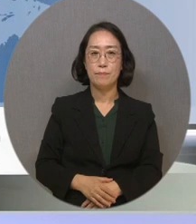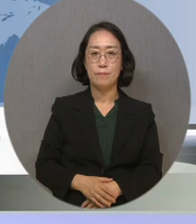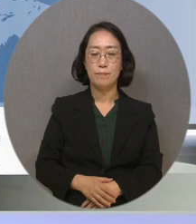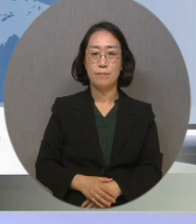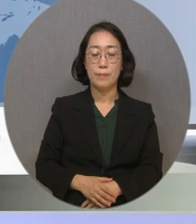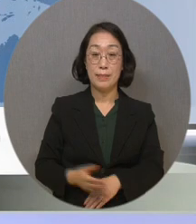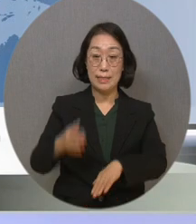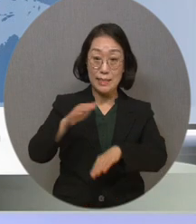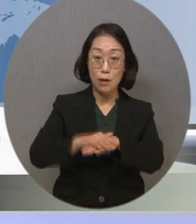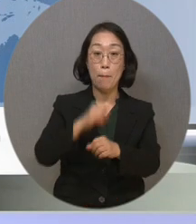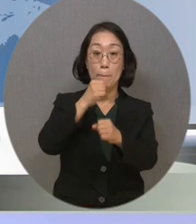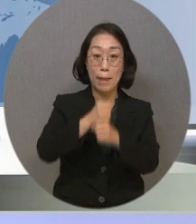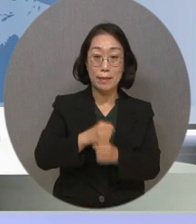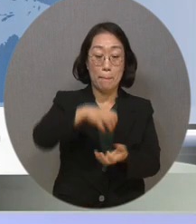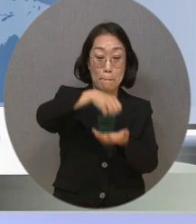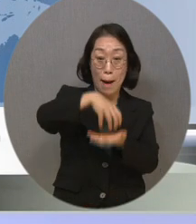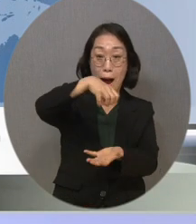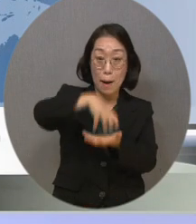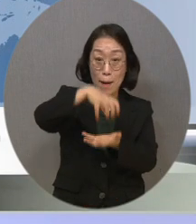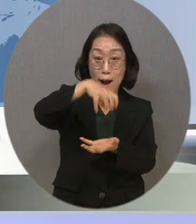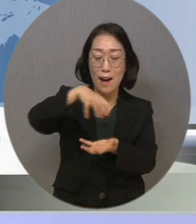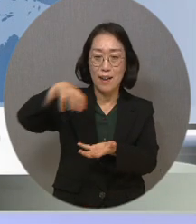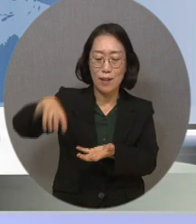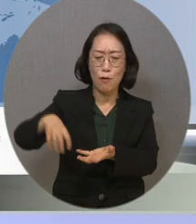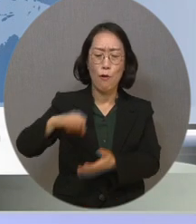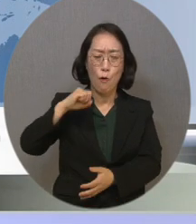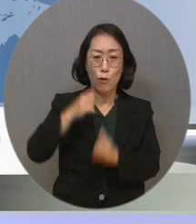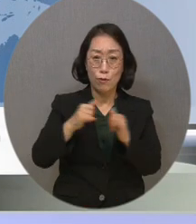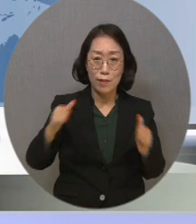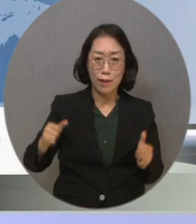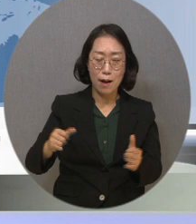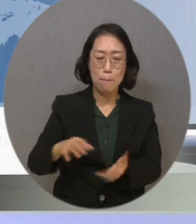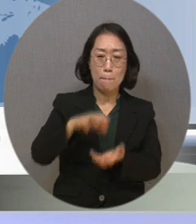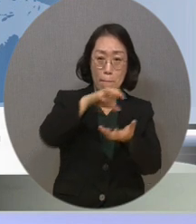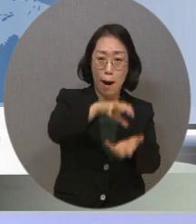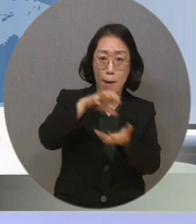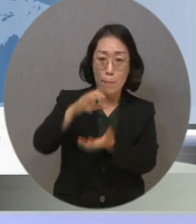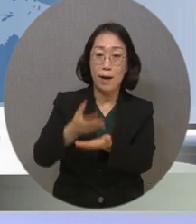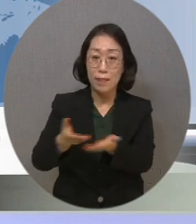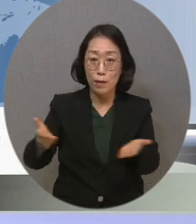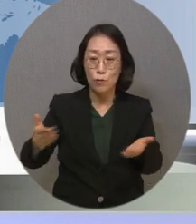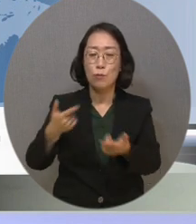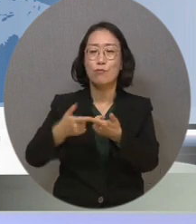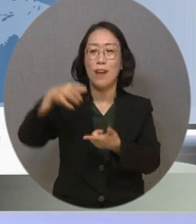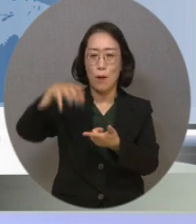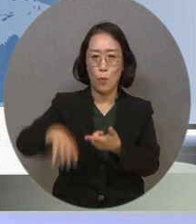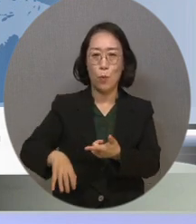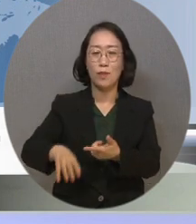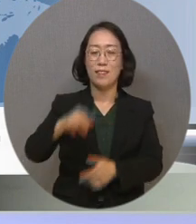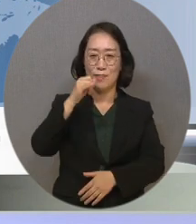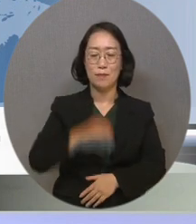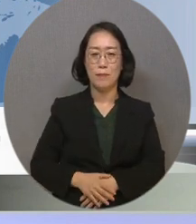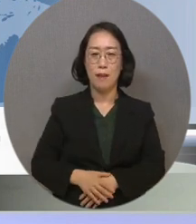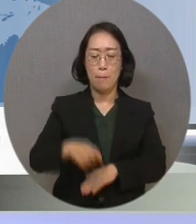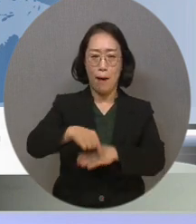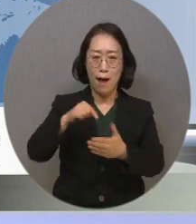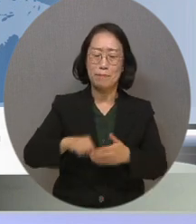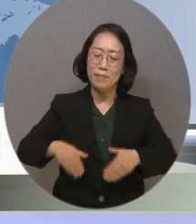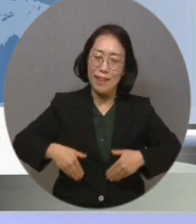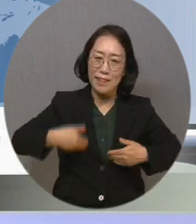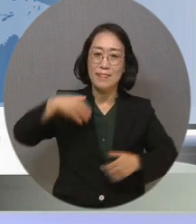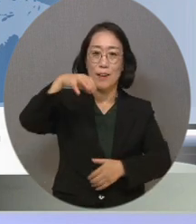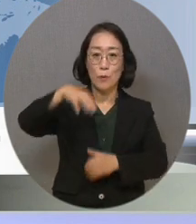직접 만든 빵을 지역의 어려운 이웃에게 나누는 사랑의 빵 봉사가 부산에서 있었습니다. 마음 훈훈한